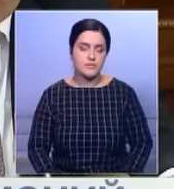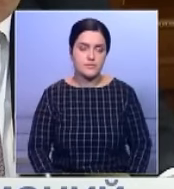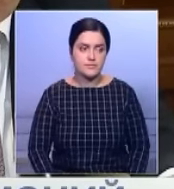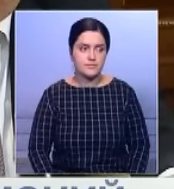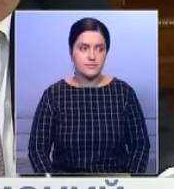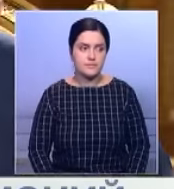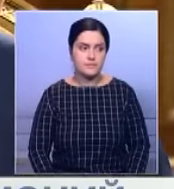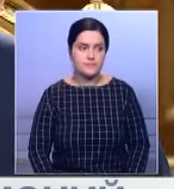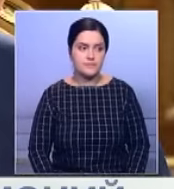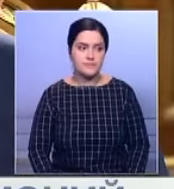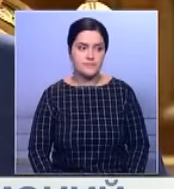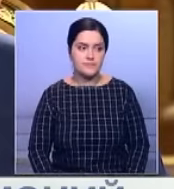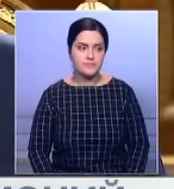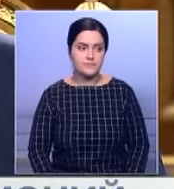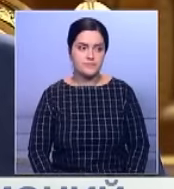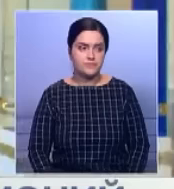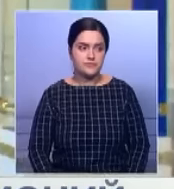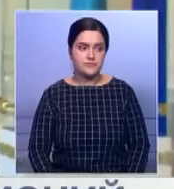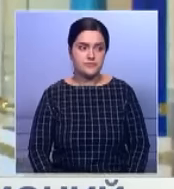Конституцию.